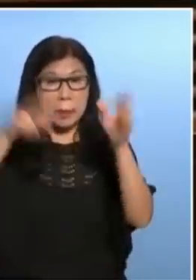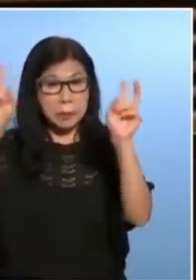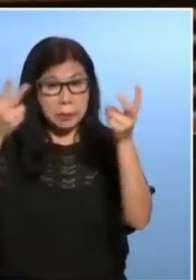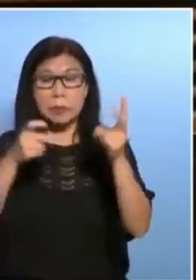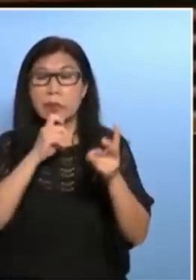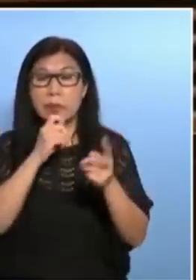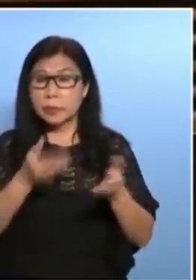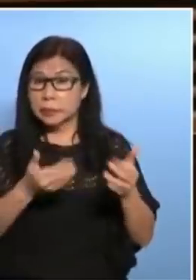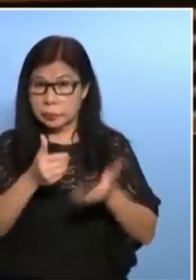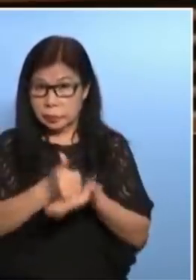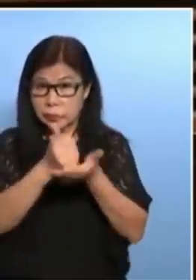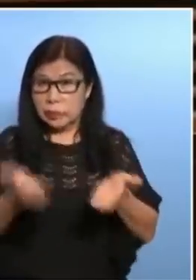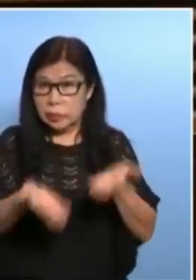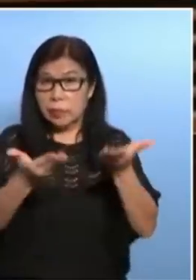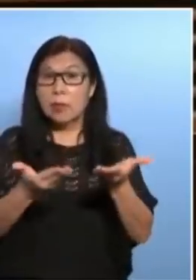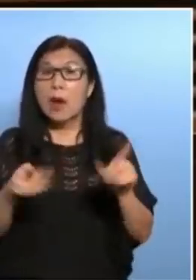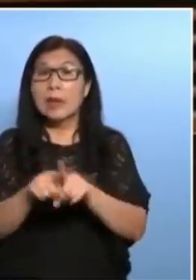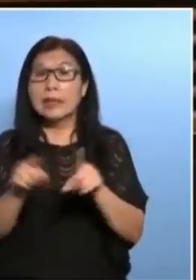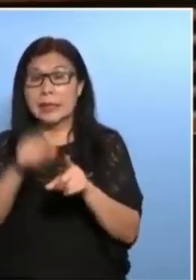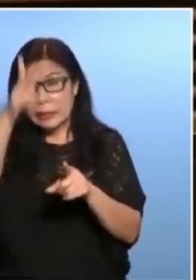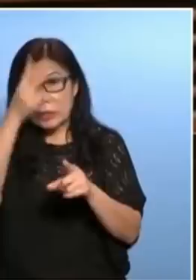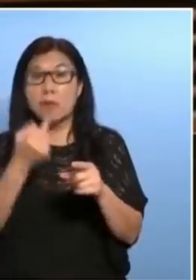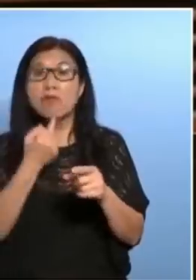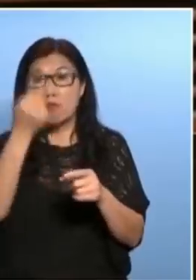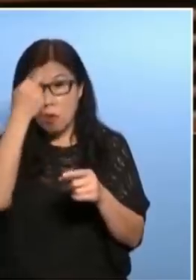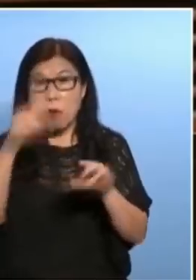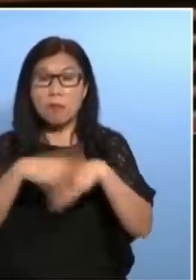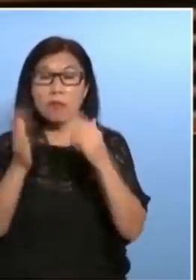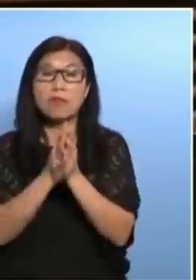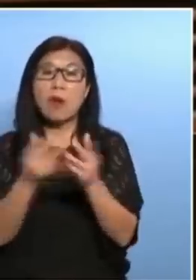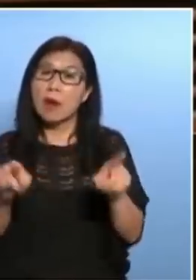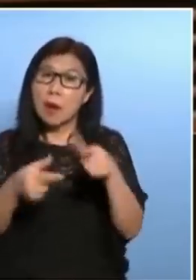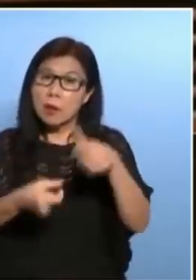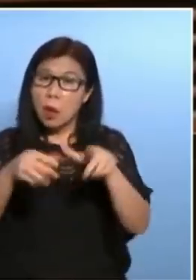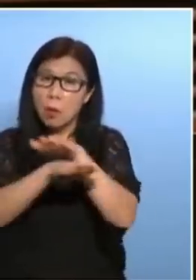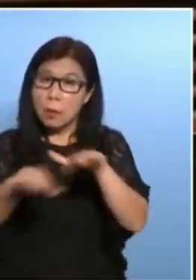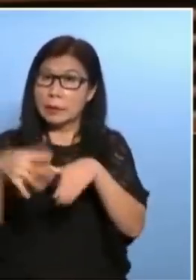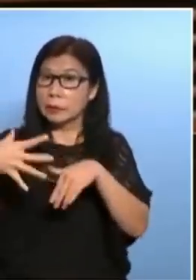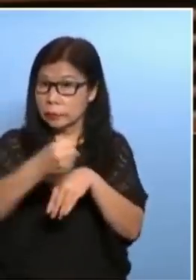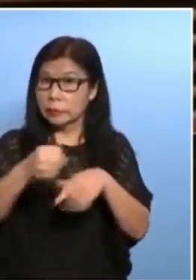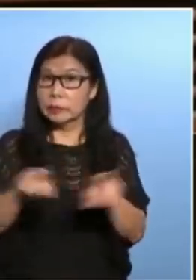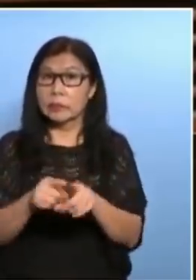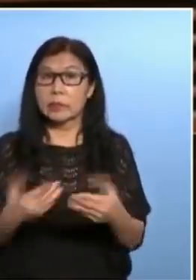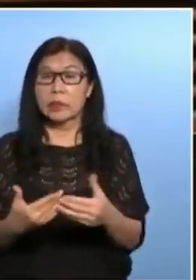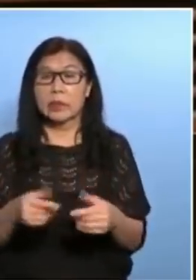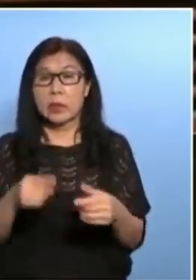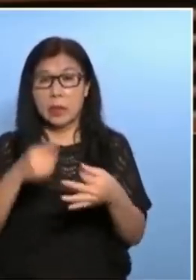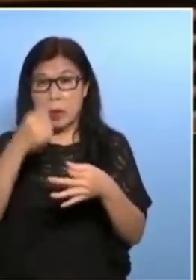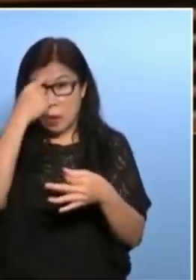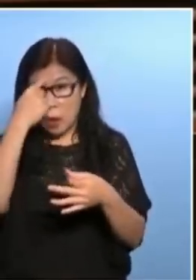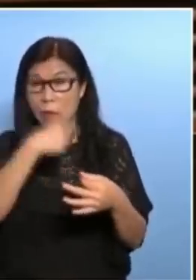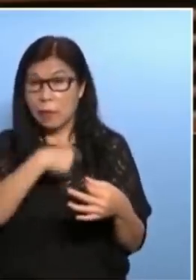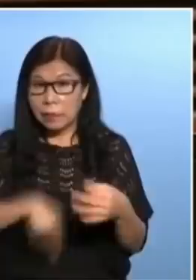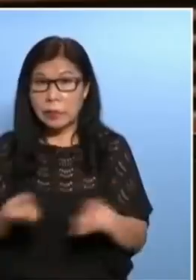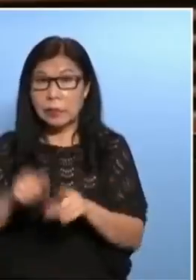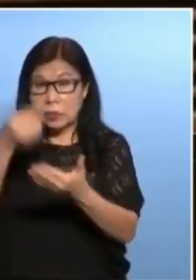是促請政府給予同性伴侶與異性伴侶享有平等的權利。當時梁美芬議員就這條